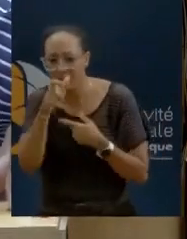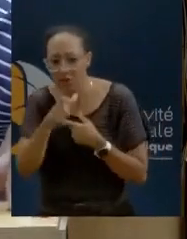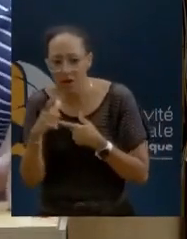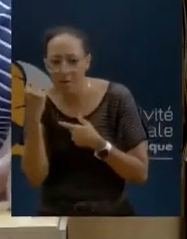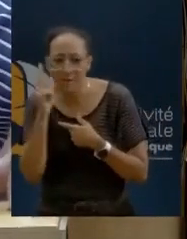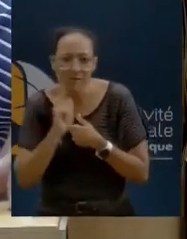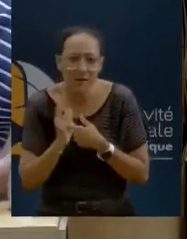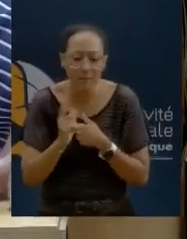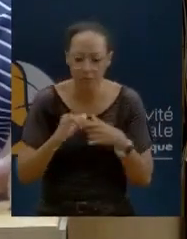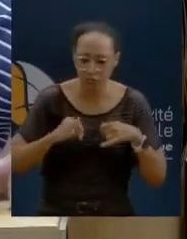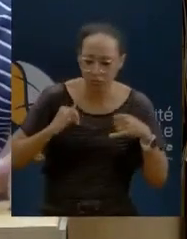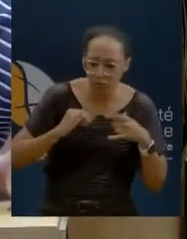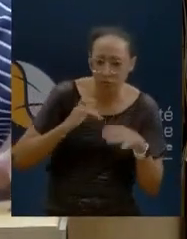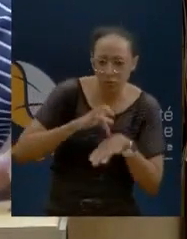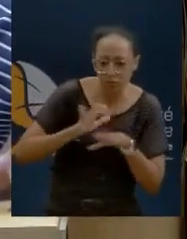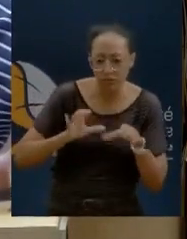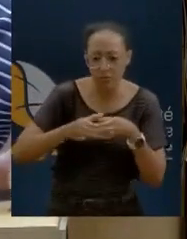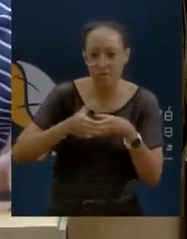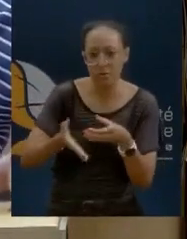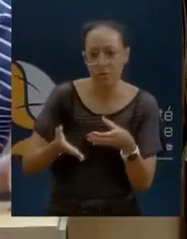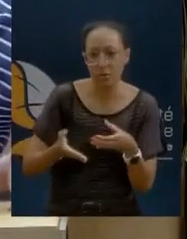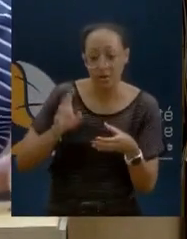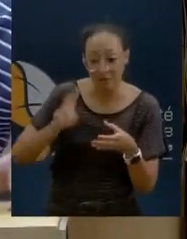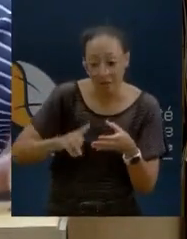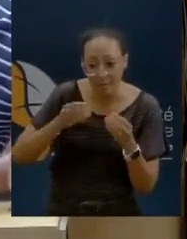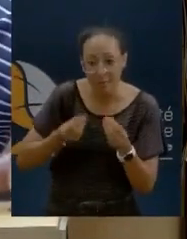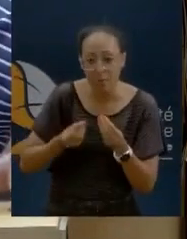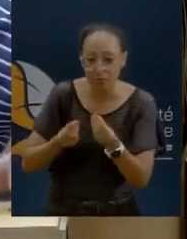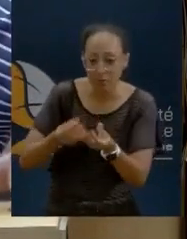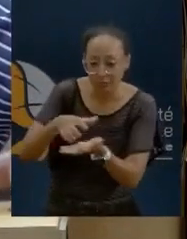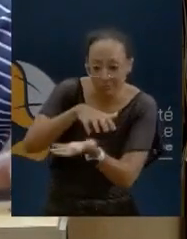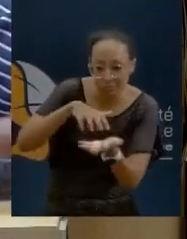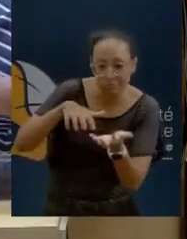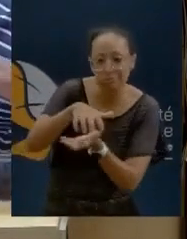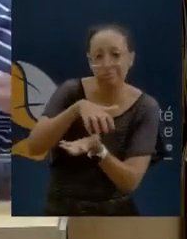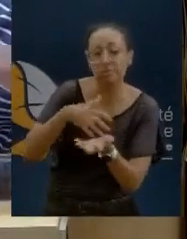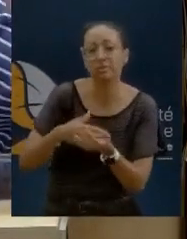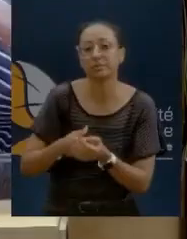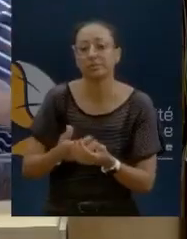des jeunes qui sont en formation, et ça peut faire des catastrophes. J'en ai fini, je ne dis plus rien.